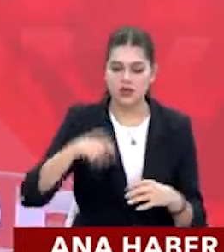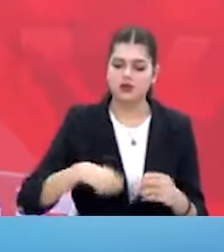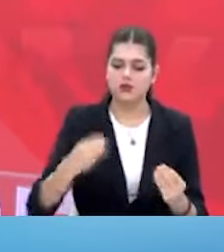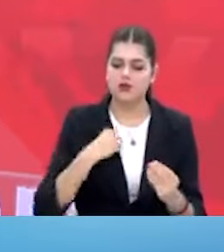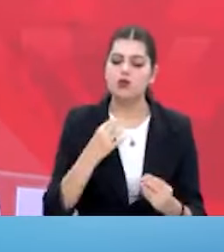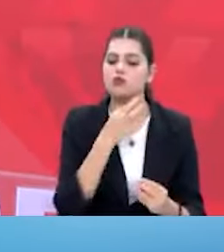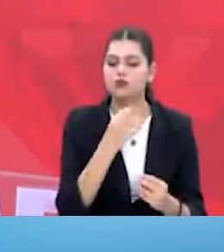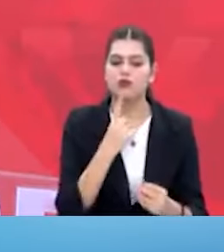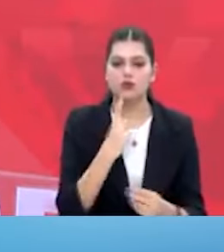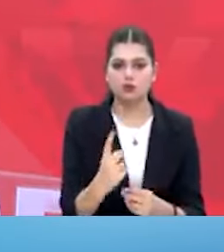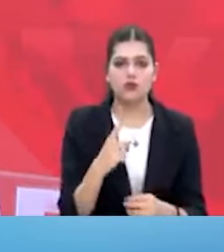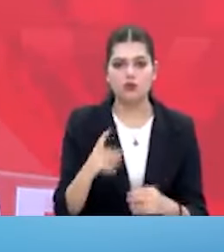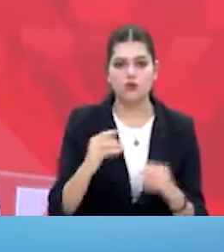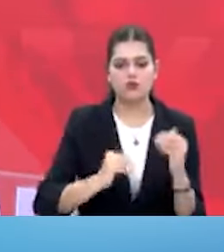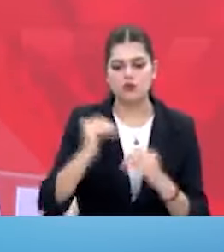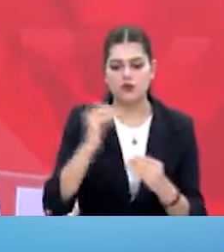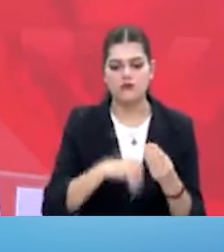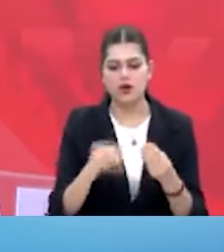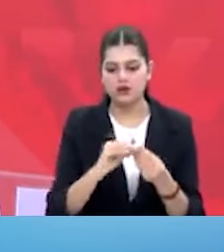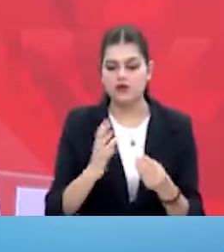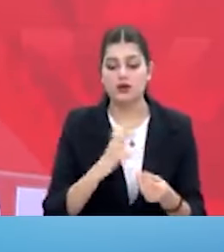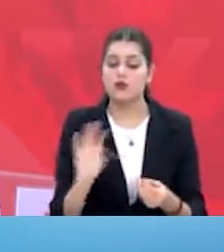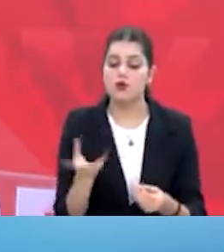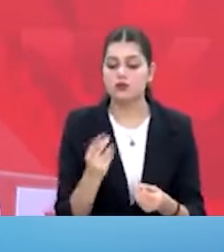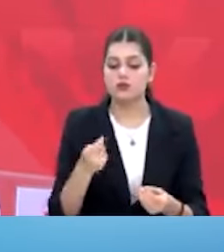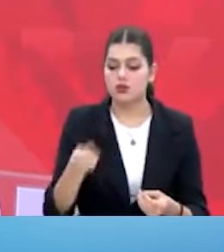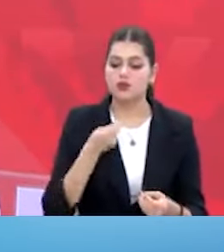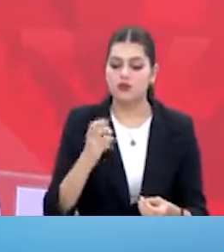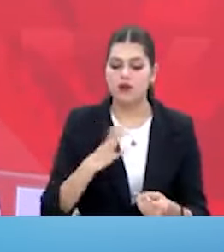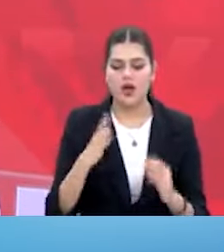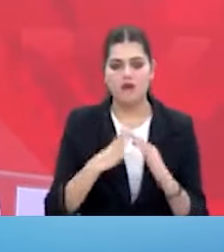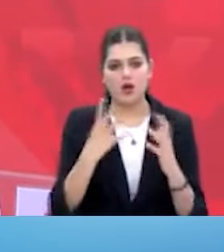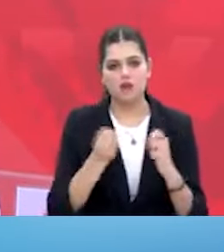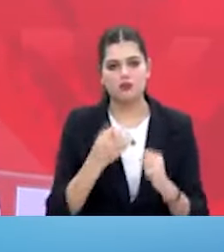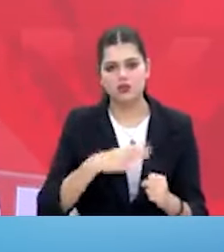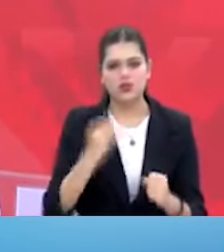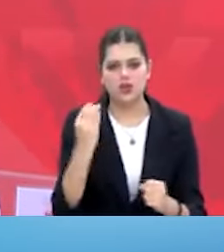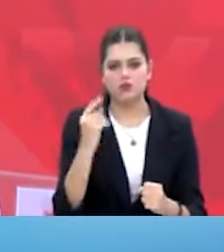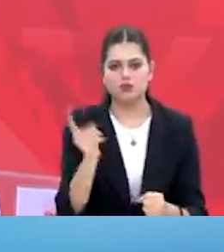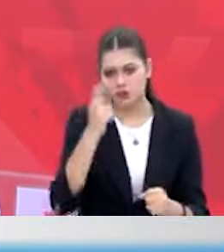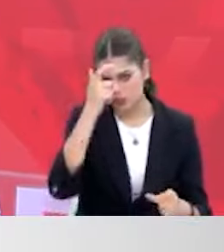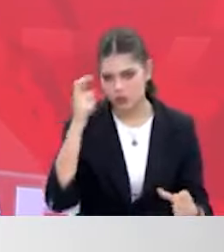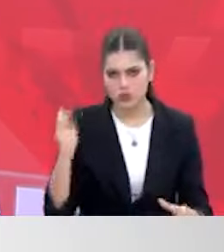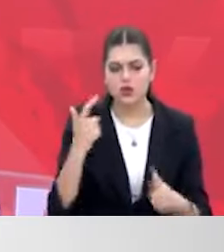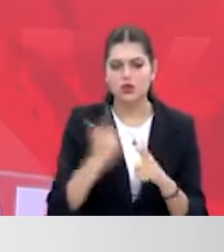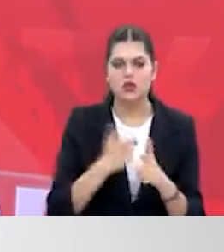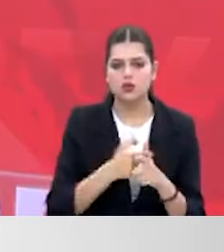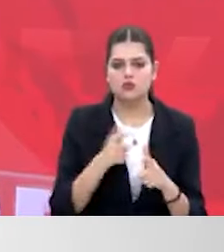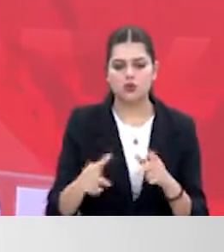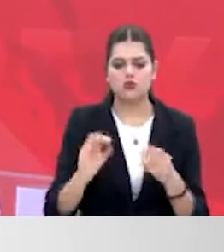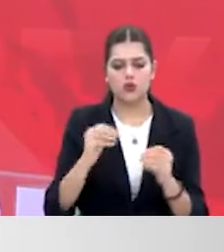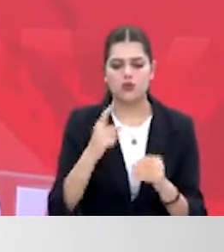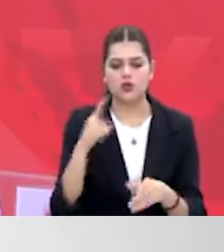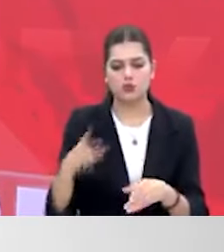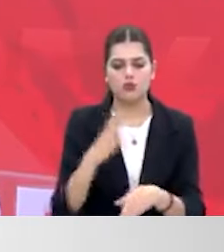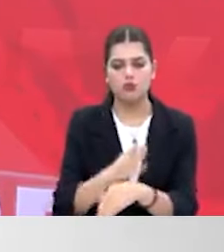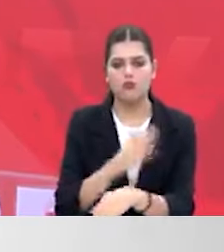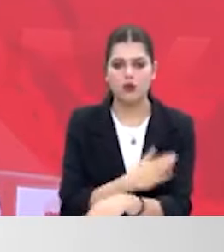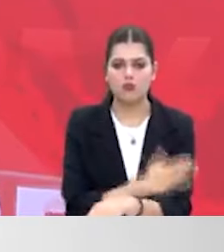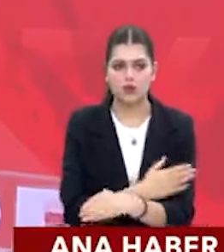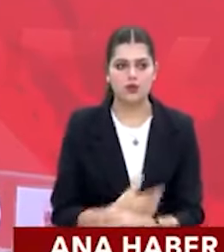kredi ver ne olur diyor. O yüksek faizlere rağmen iyi, tamam. Konut sahibi olmak iyi bir şey Türkiye'de. Çünkü kiracılık bir çile bu